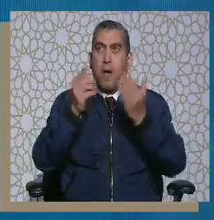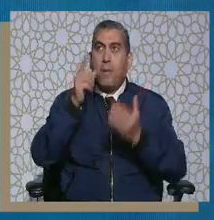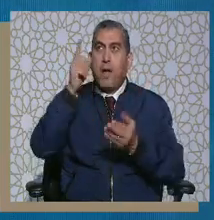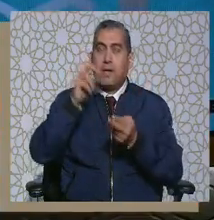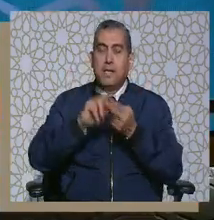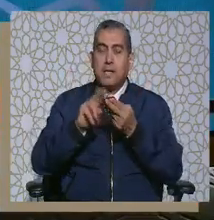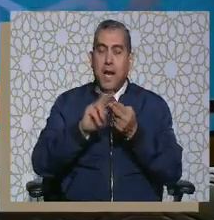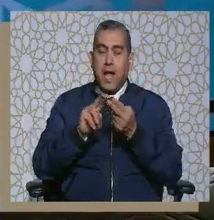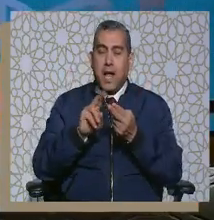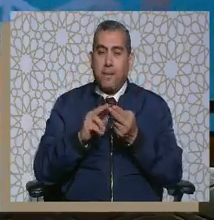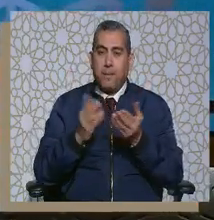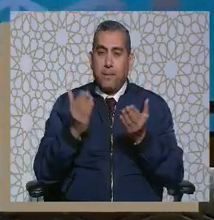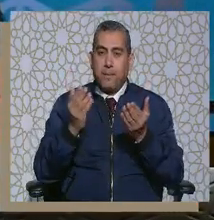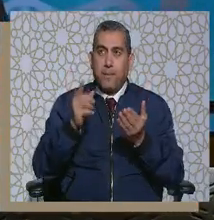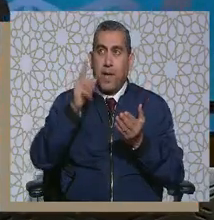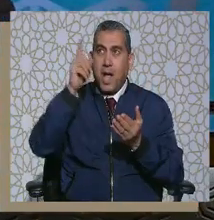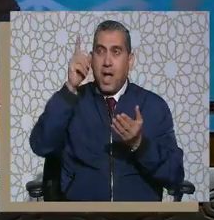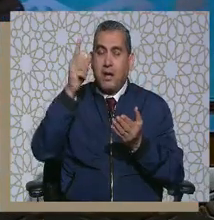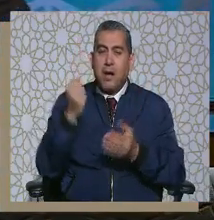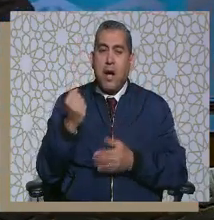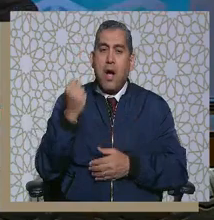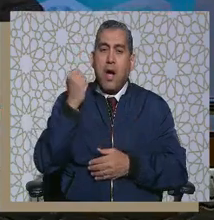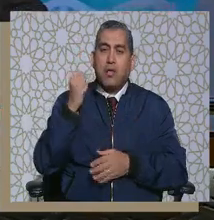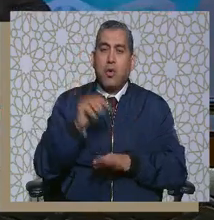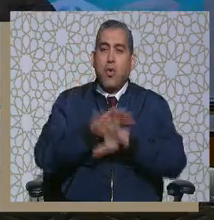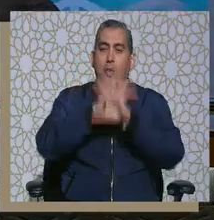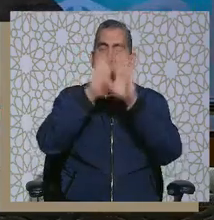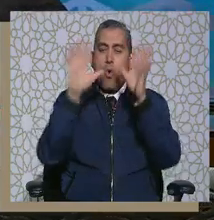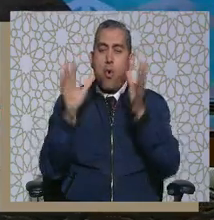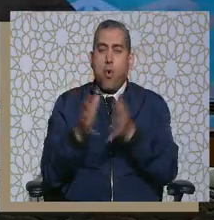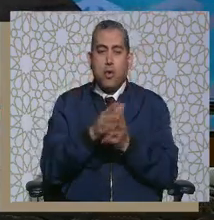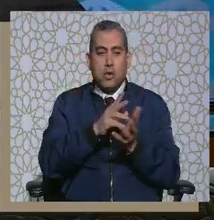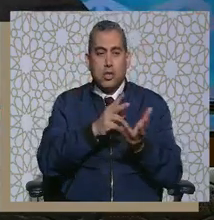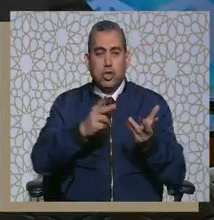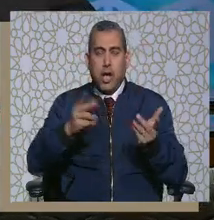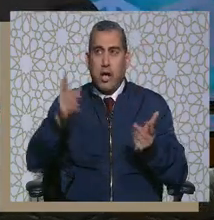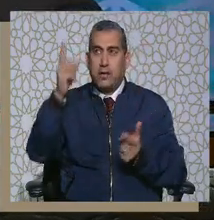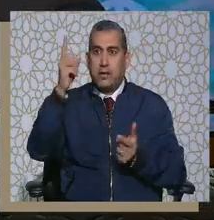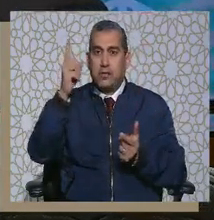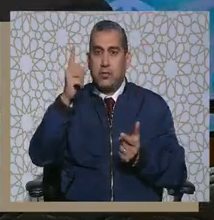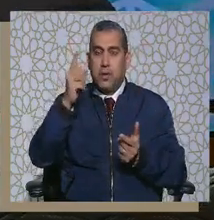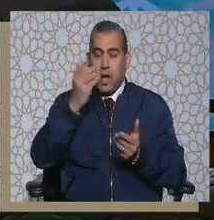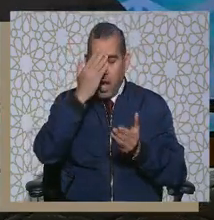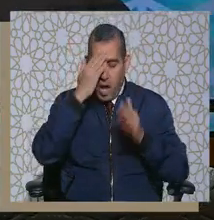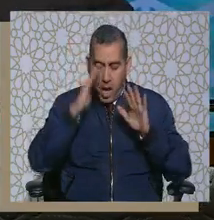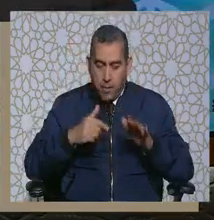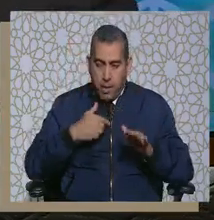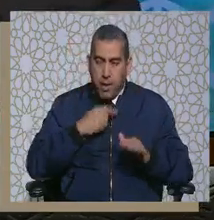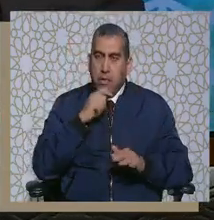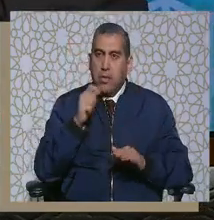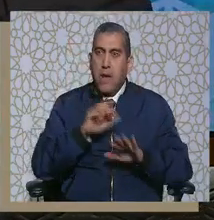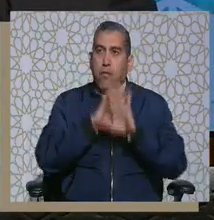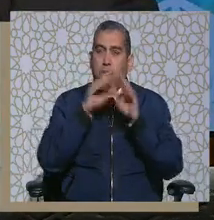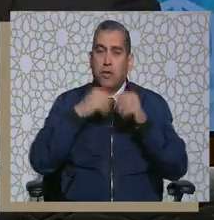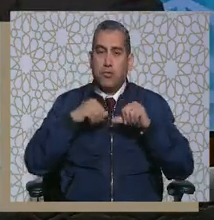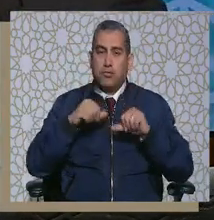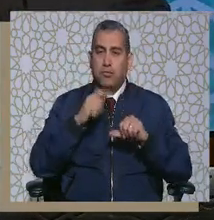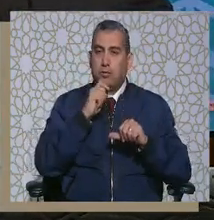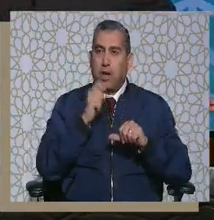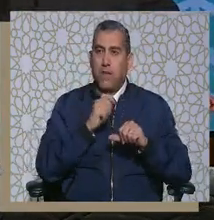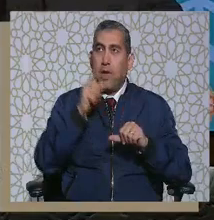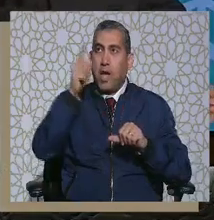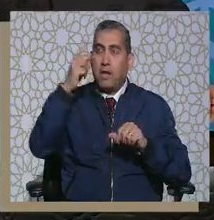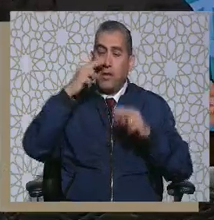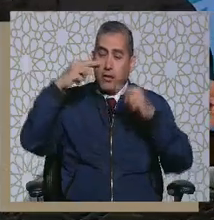سلام يا من انت قادر على كل شيء وعبدك لا يقدر على شيء وانت